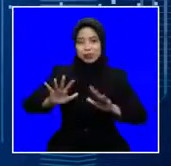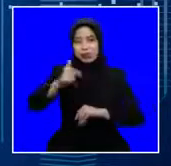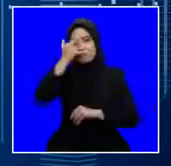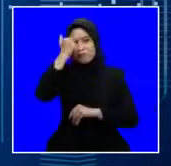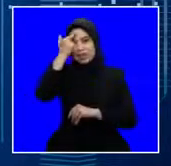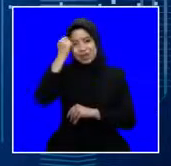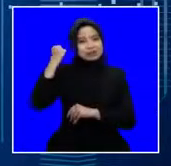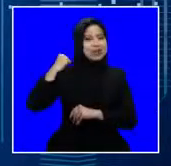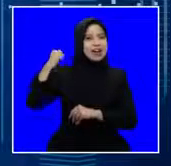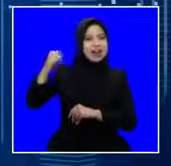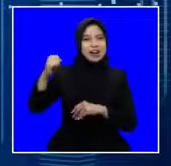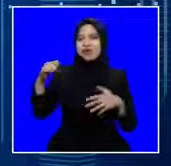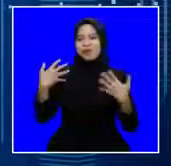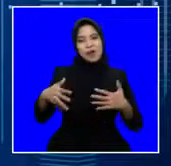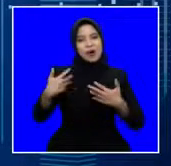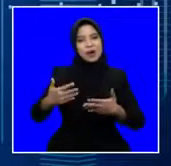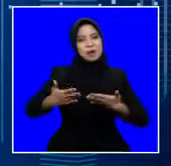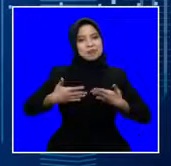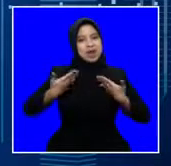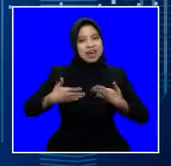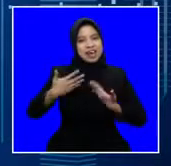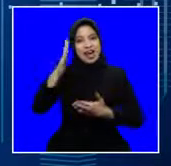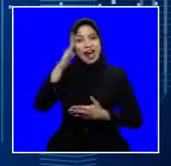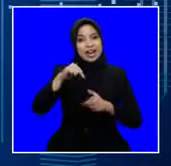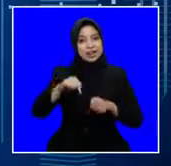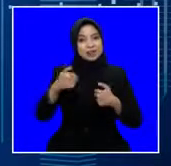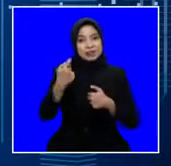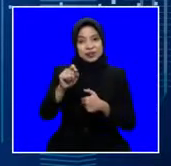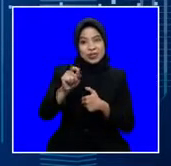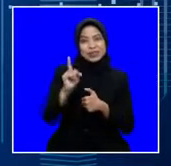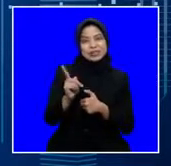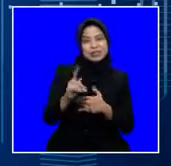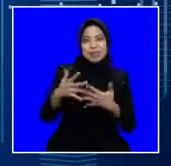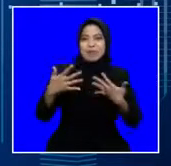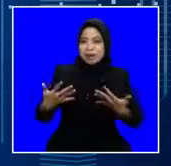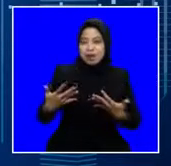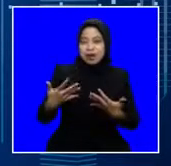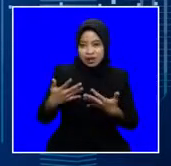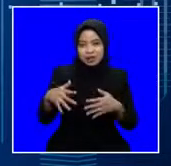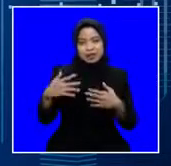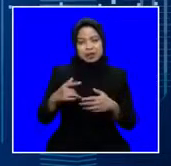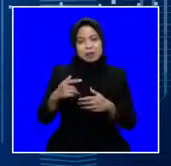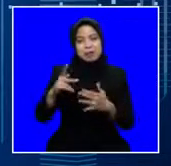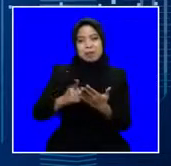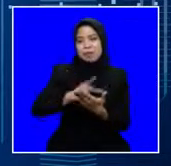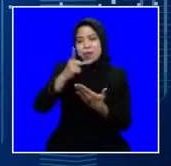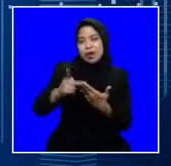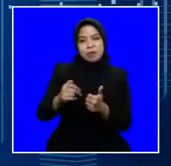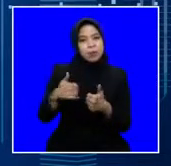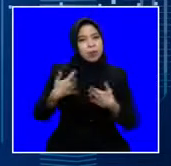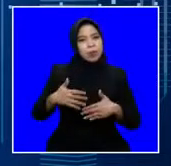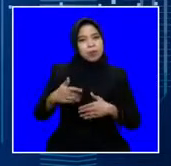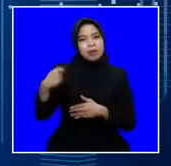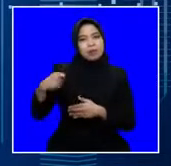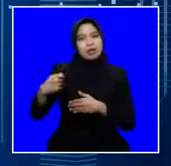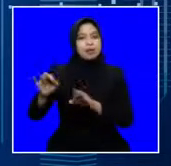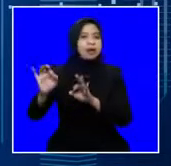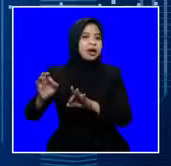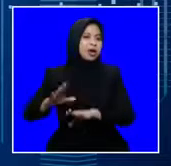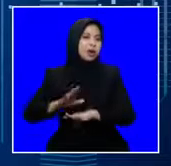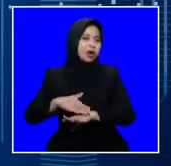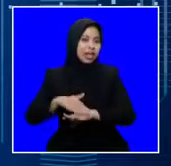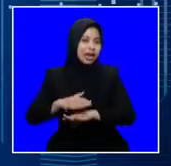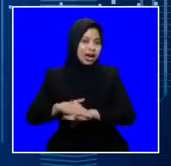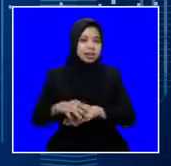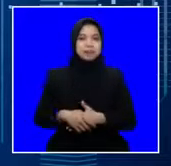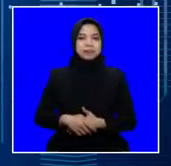Belajar. Ini hari yang sangat membahagiakan buat saya, karena ini merupakan program yang sangat dekat di hati kami di Kemendikbud. Dan pertama